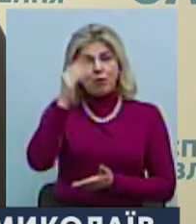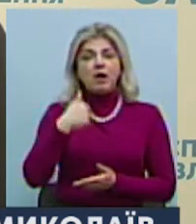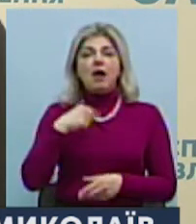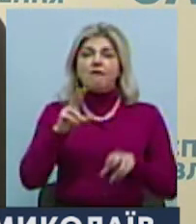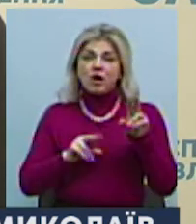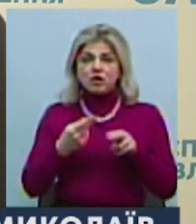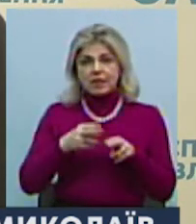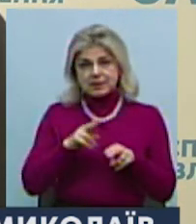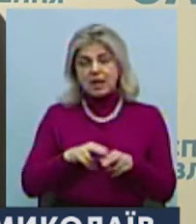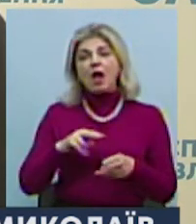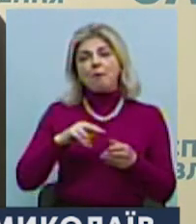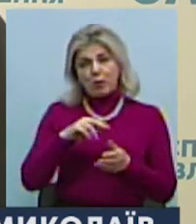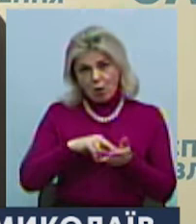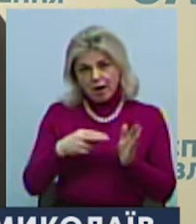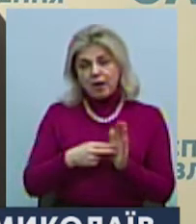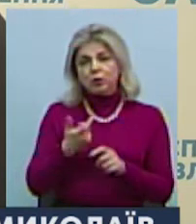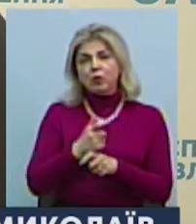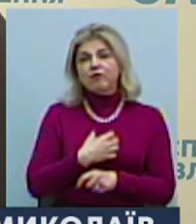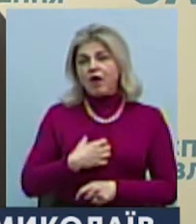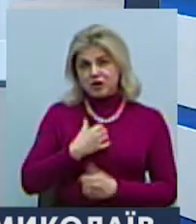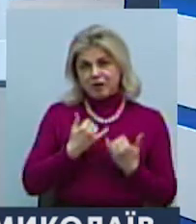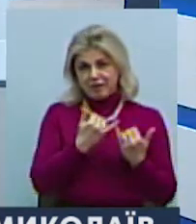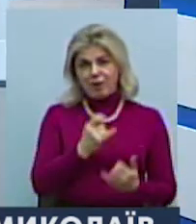дуже важливий для України.